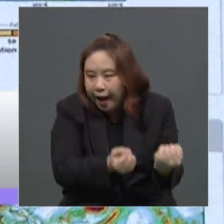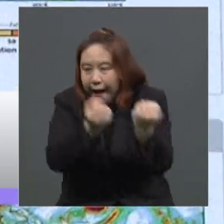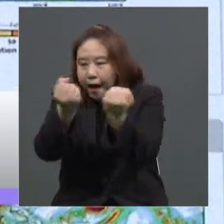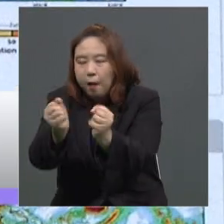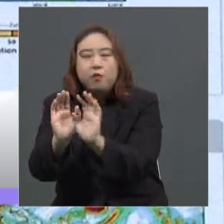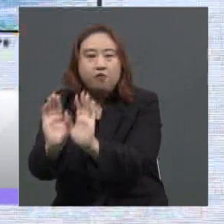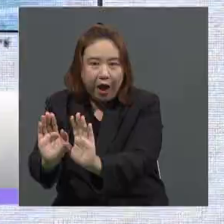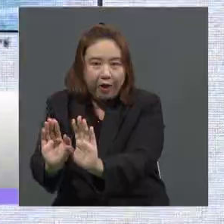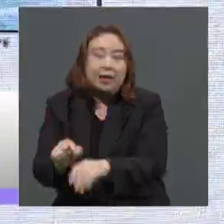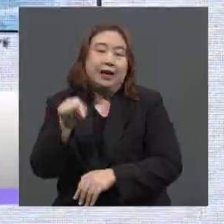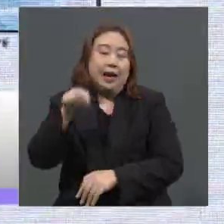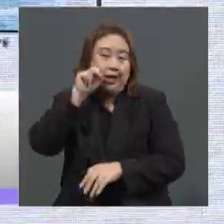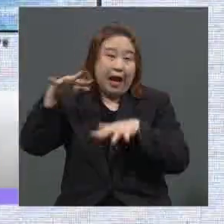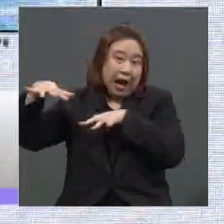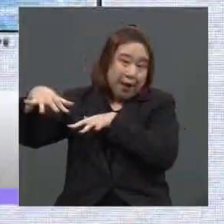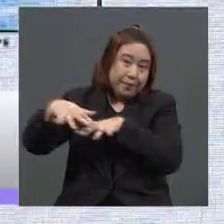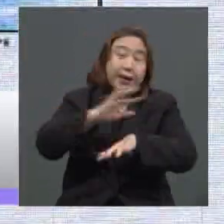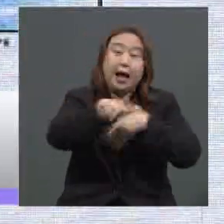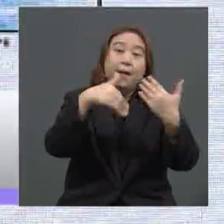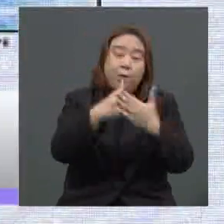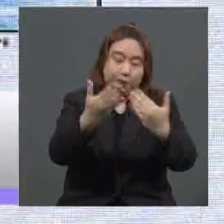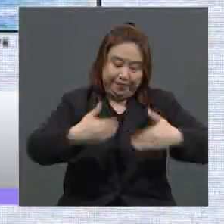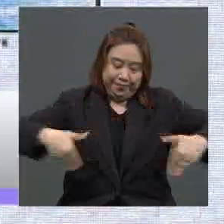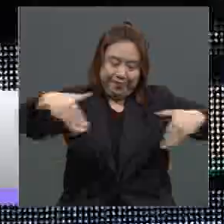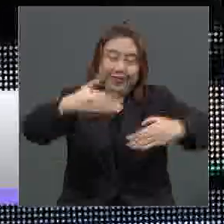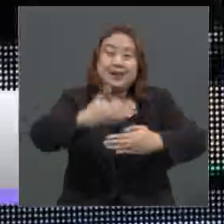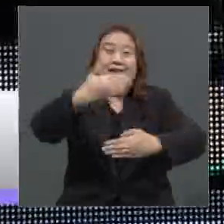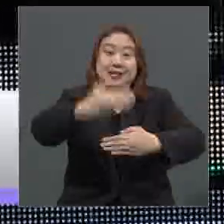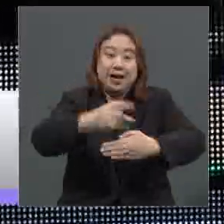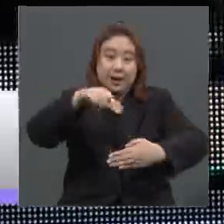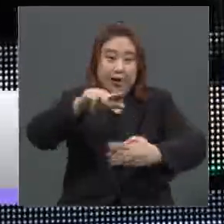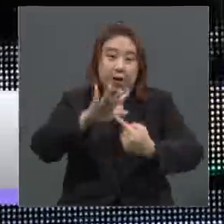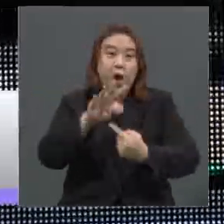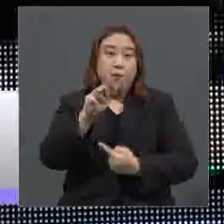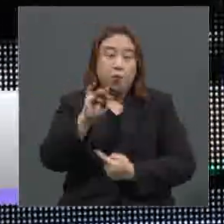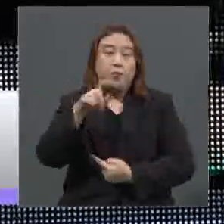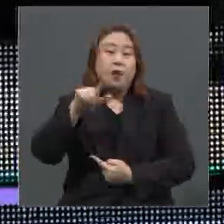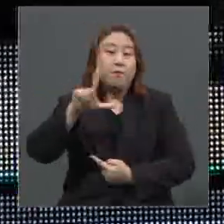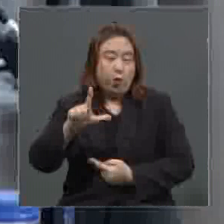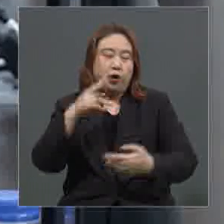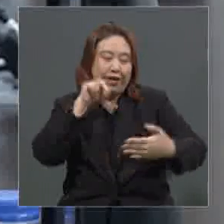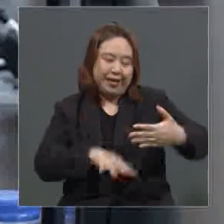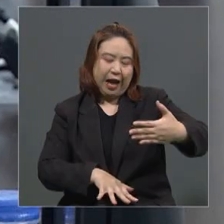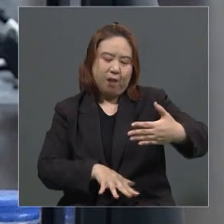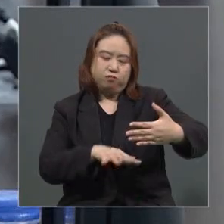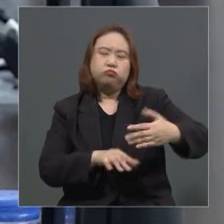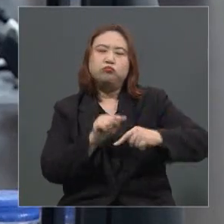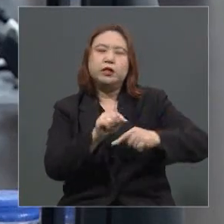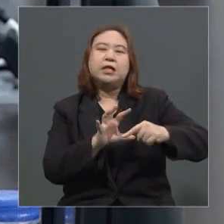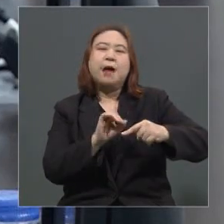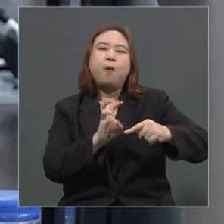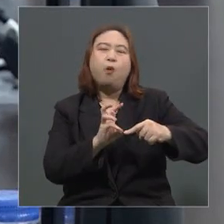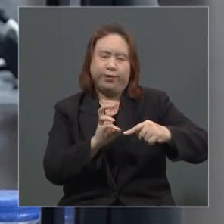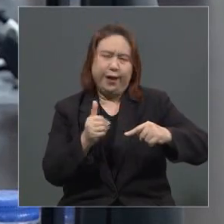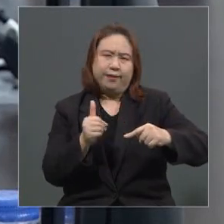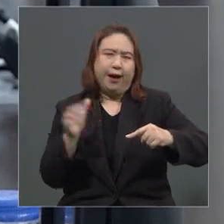คะจะไหลลงสู่เขื่อนภูมิพลทั้งหมดในขณะนี้เนี่ยในเขื่อนเนี่ยมีปริมาณน้ำอยู่ประมาณสัก 56% เพราะฉะนั้นยังสามารถร